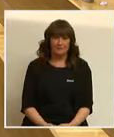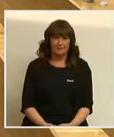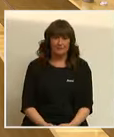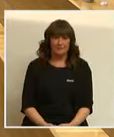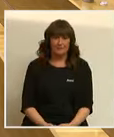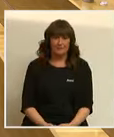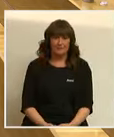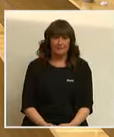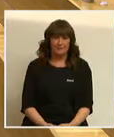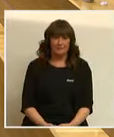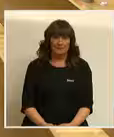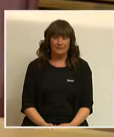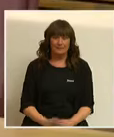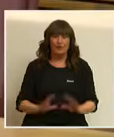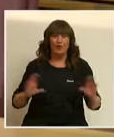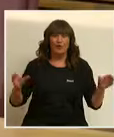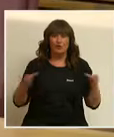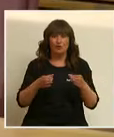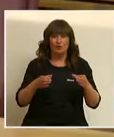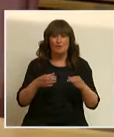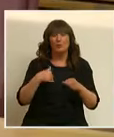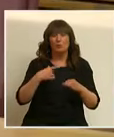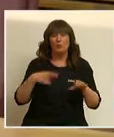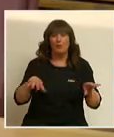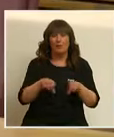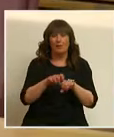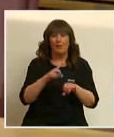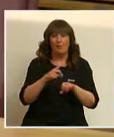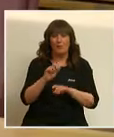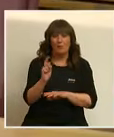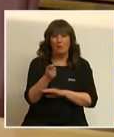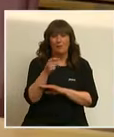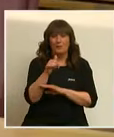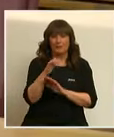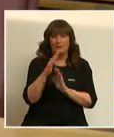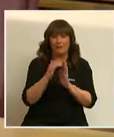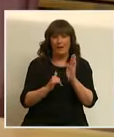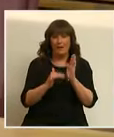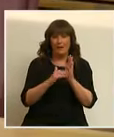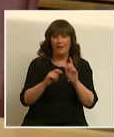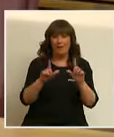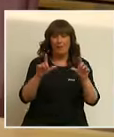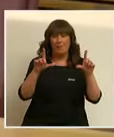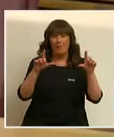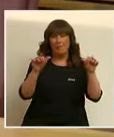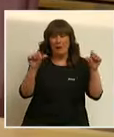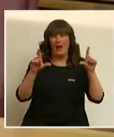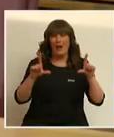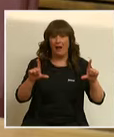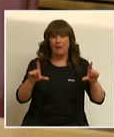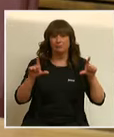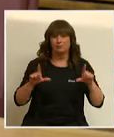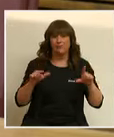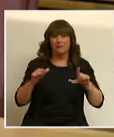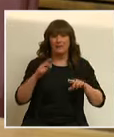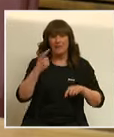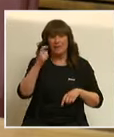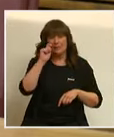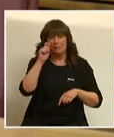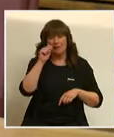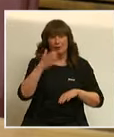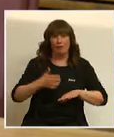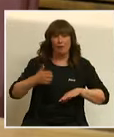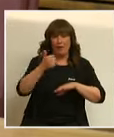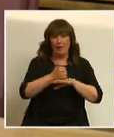I al Consorci Provincial de Bombers de València arreplega a la placa l'inspector cap del Consorci Provincial de